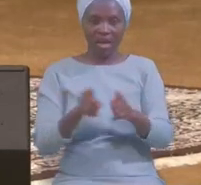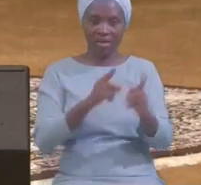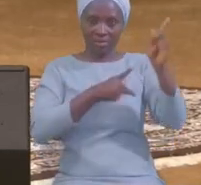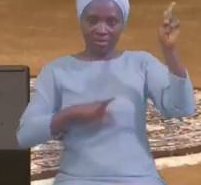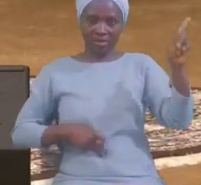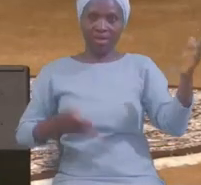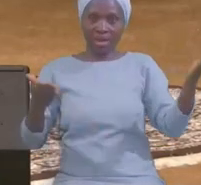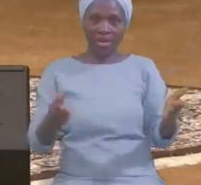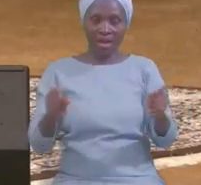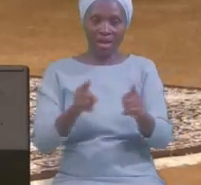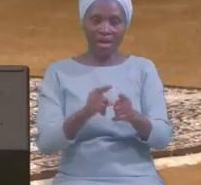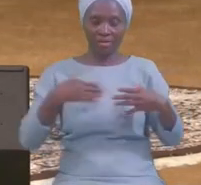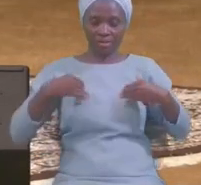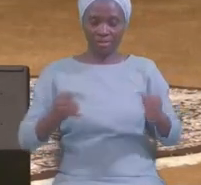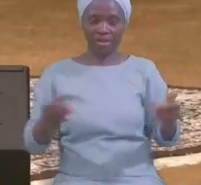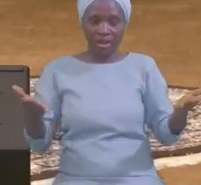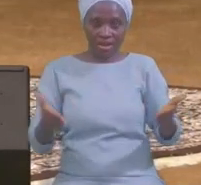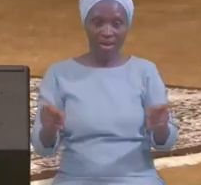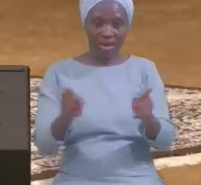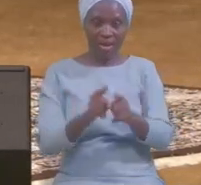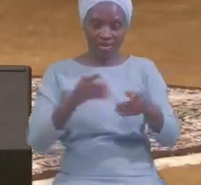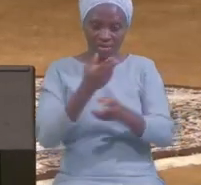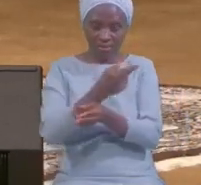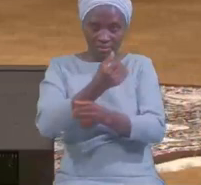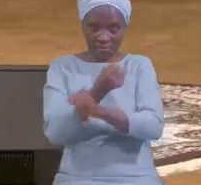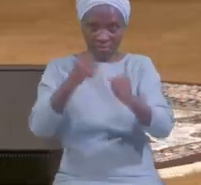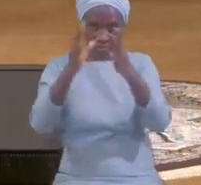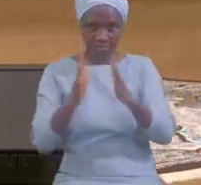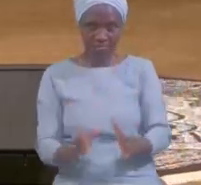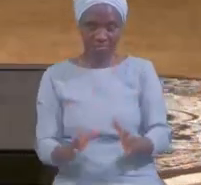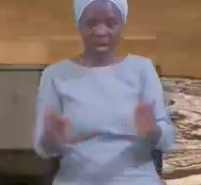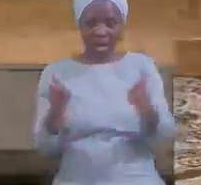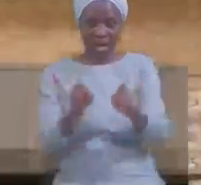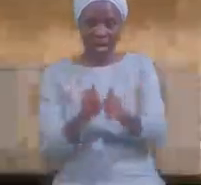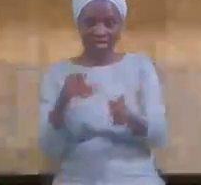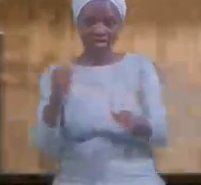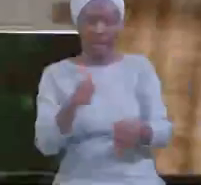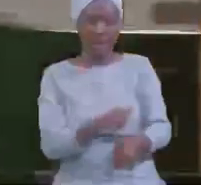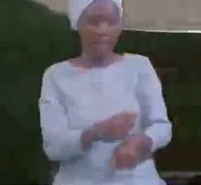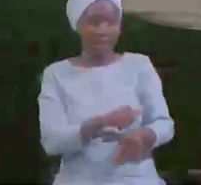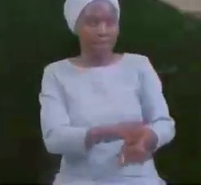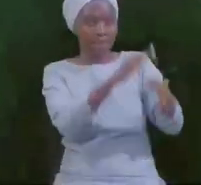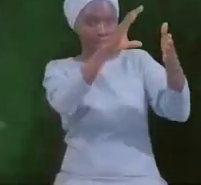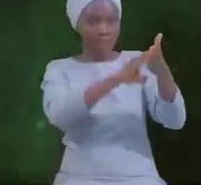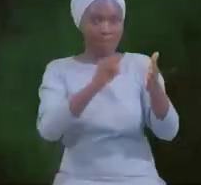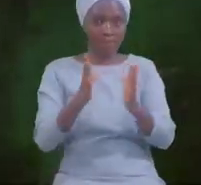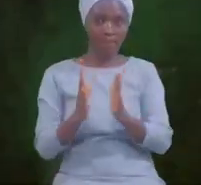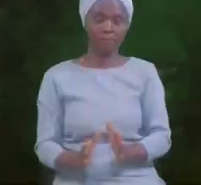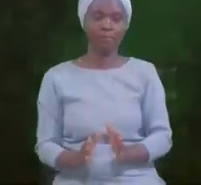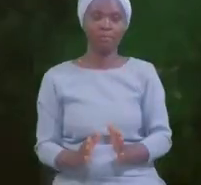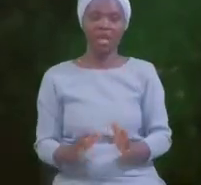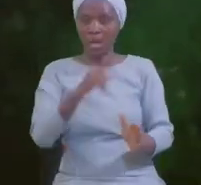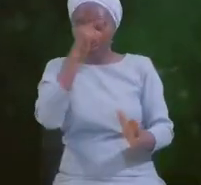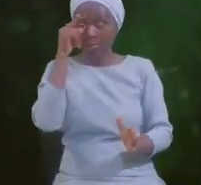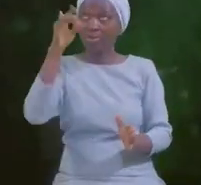rédempteur, il est ici en tant que celui qui déplace les montagnes. parce qu'il est là,